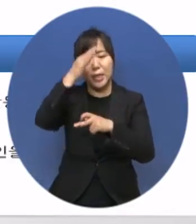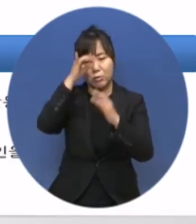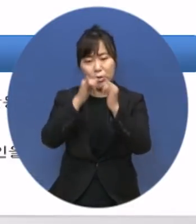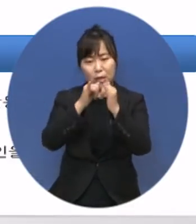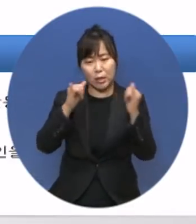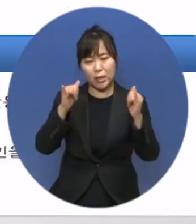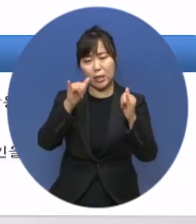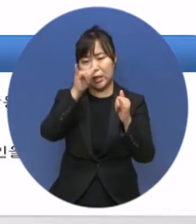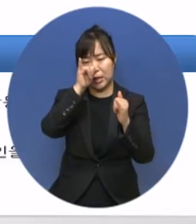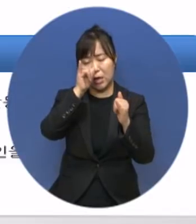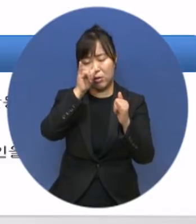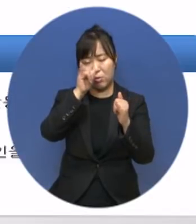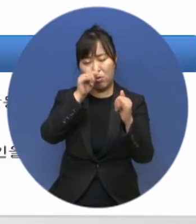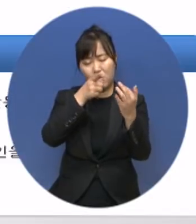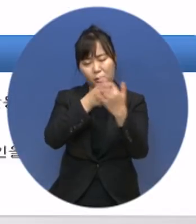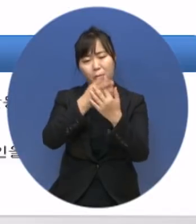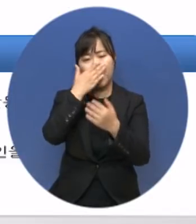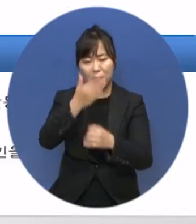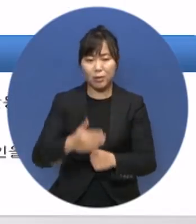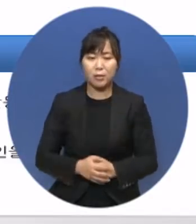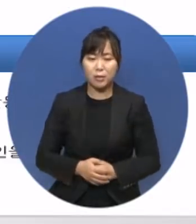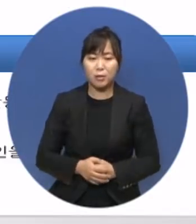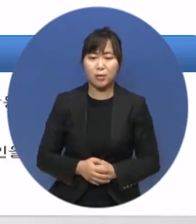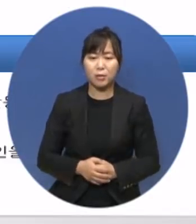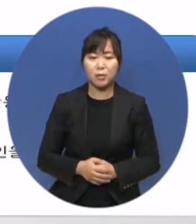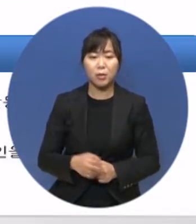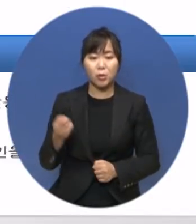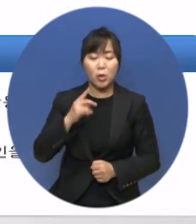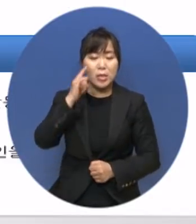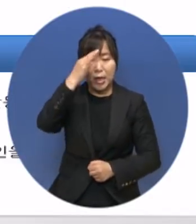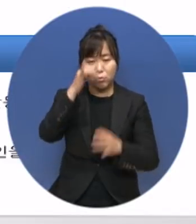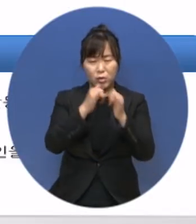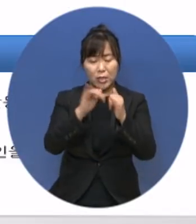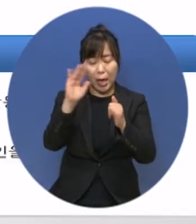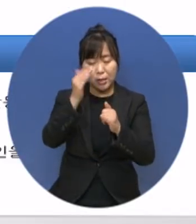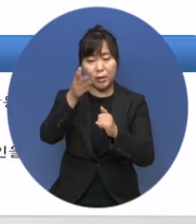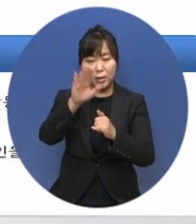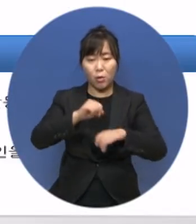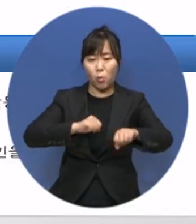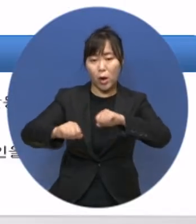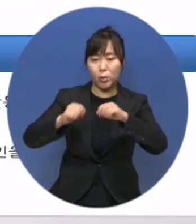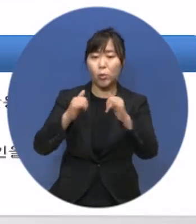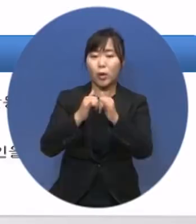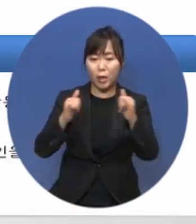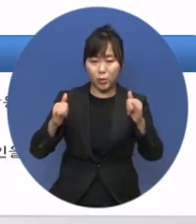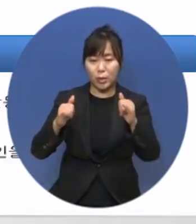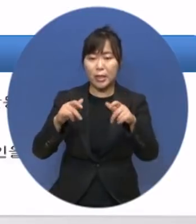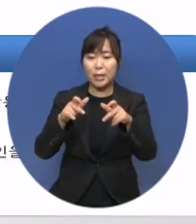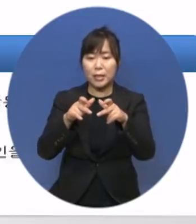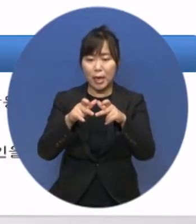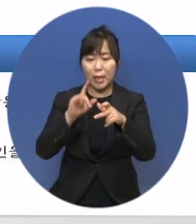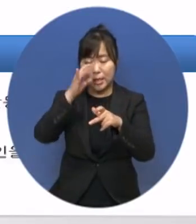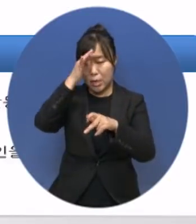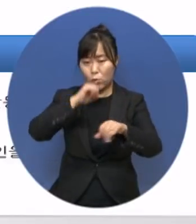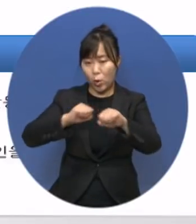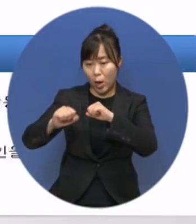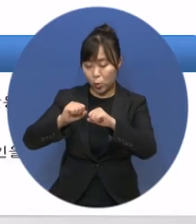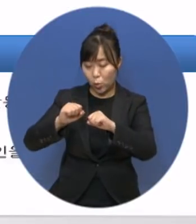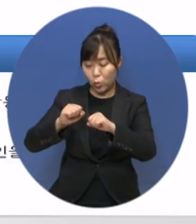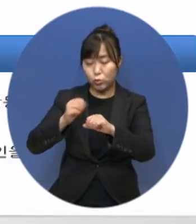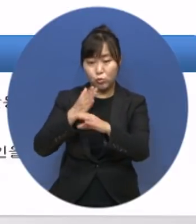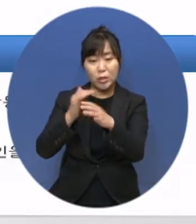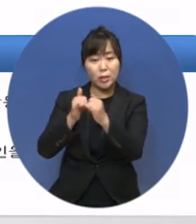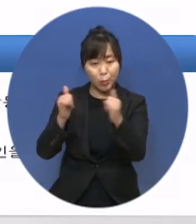장애예술인들이 있다는 것을 알 수 있습니다. 또한 예술인이 아니더라도 활동가로 장애예술 활동을 하는